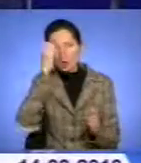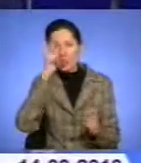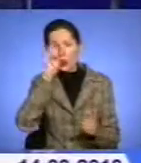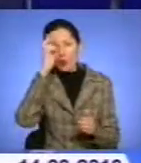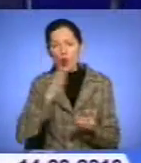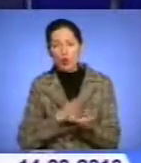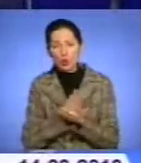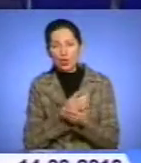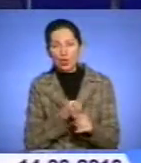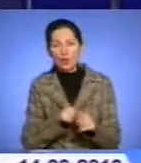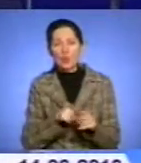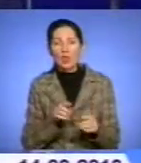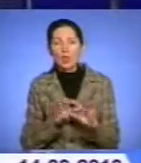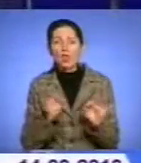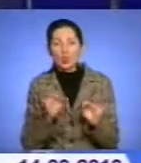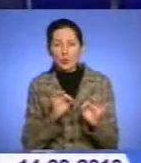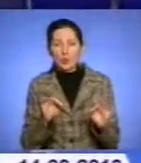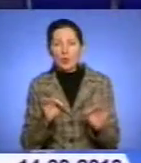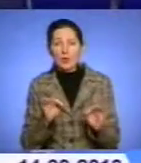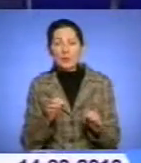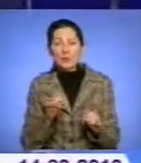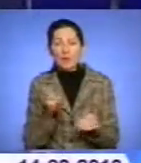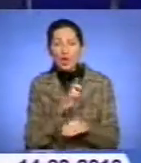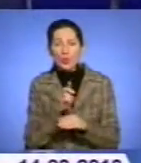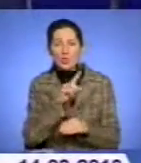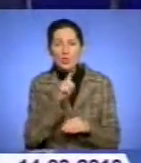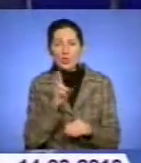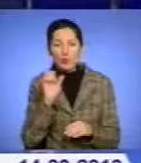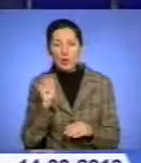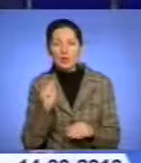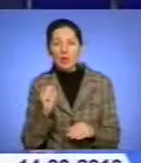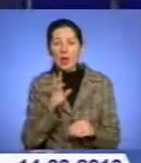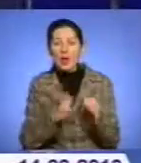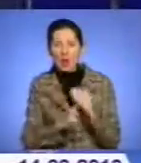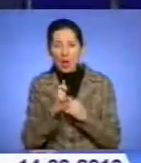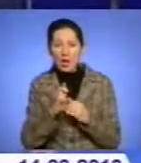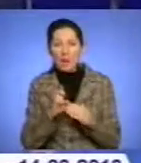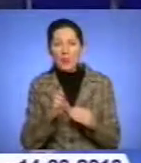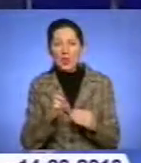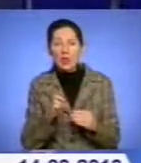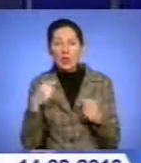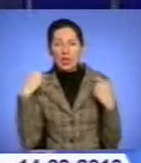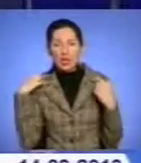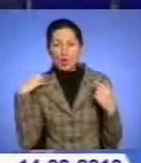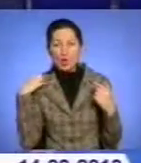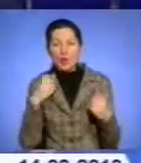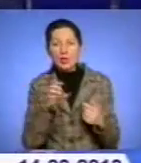розповів синкл Тернопільсько-Зборівської архієпархії, а також настоятель архікатедрального собору отець Андрій